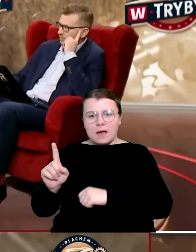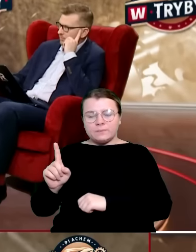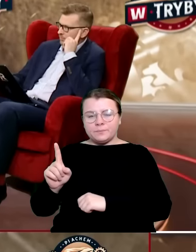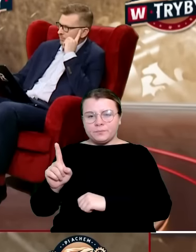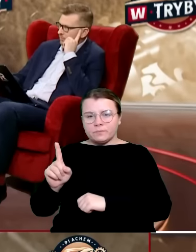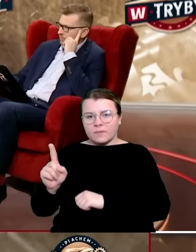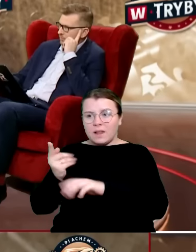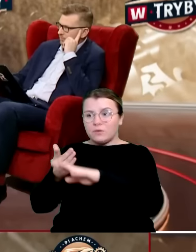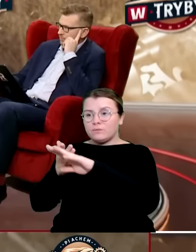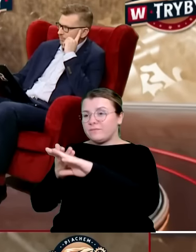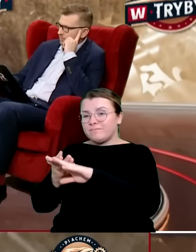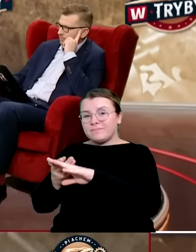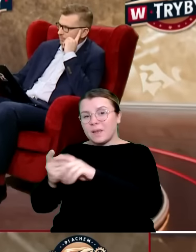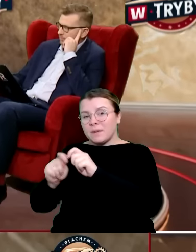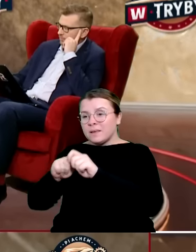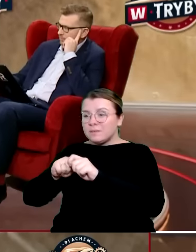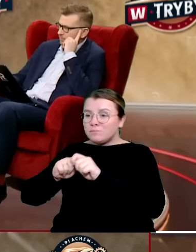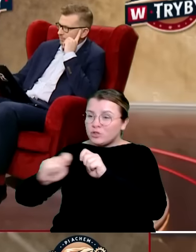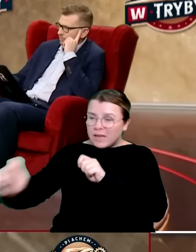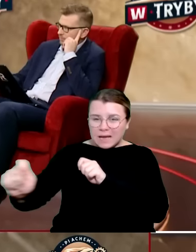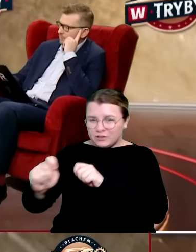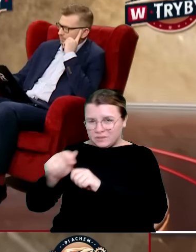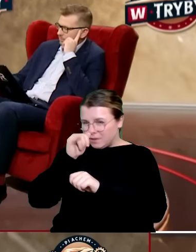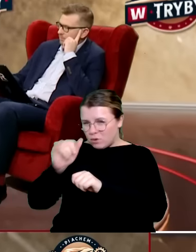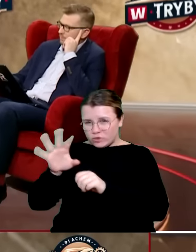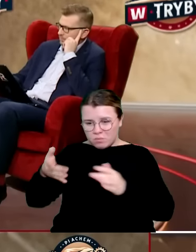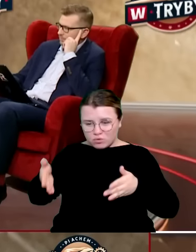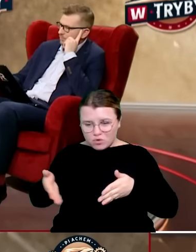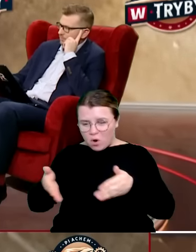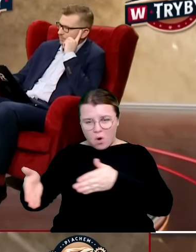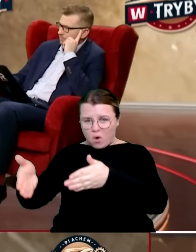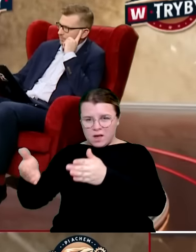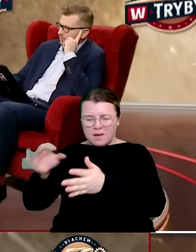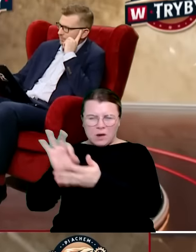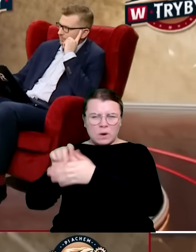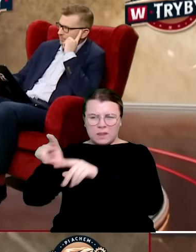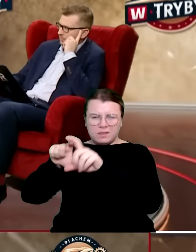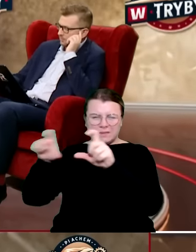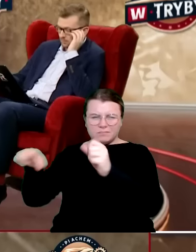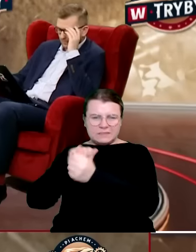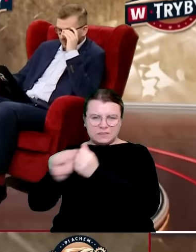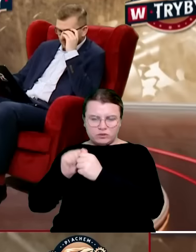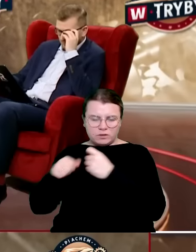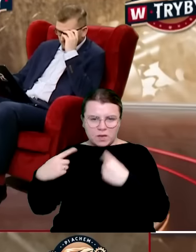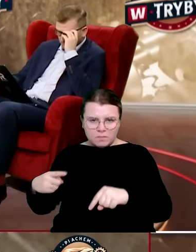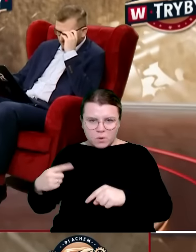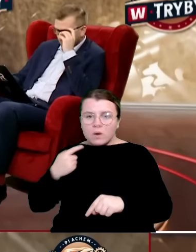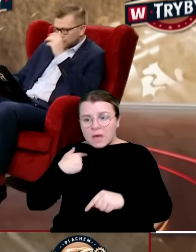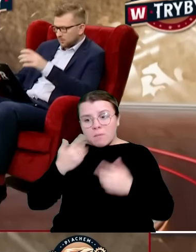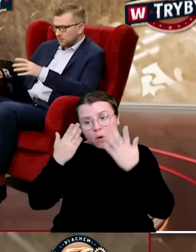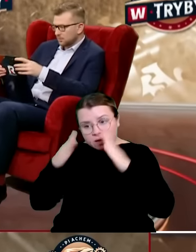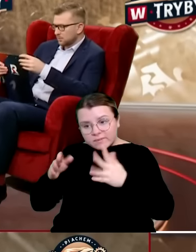ma drogi. No, ja nawet to pokazywaliśmy, tę drogę, jak tam ludzie chodzą, no